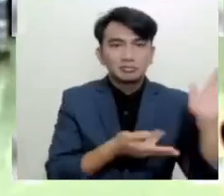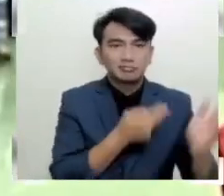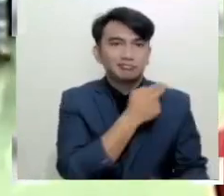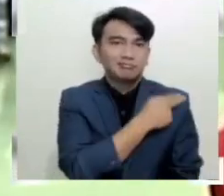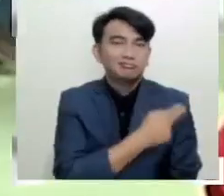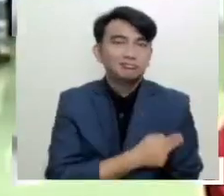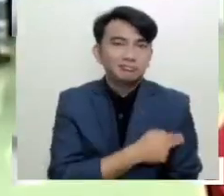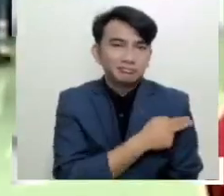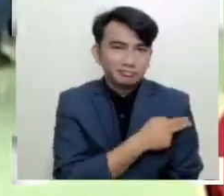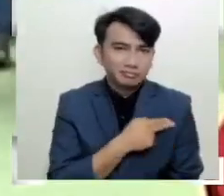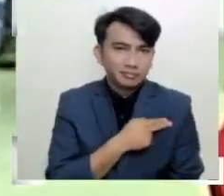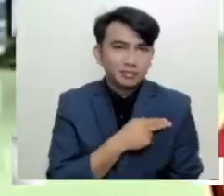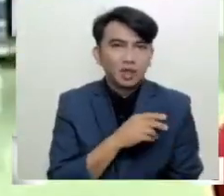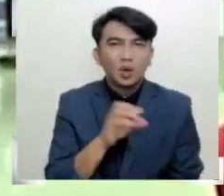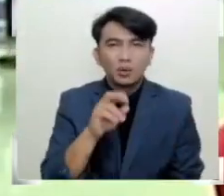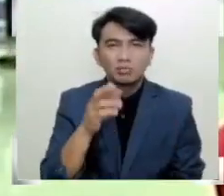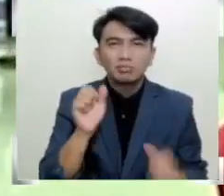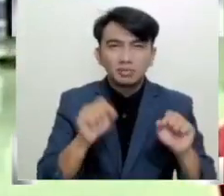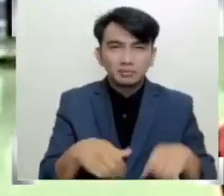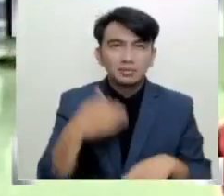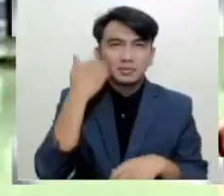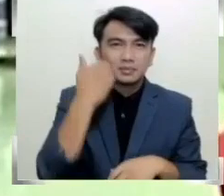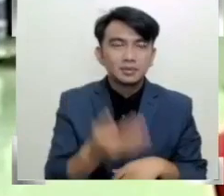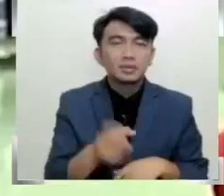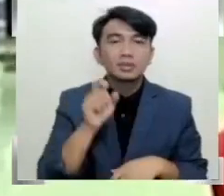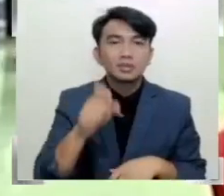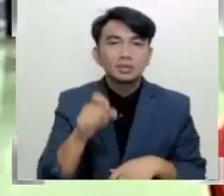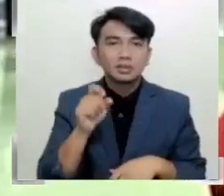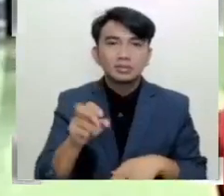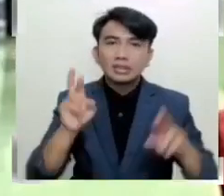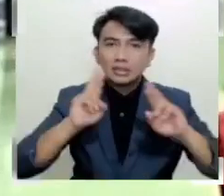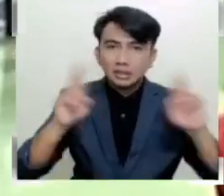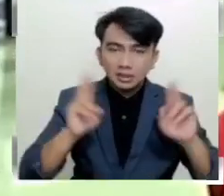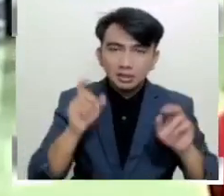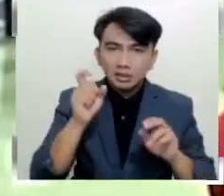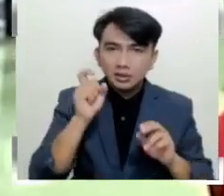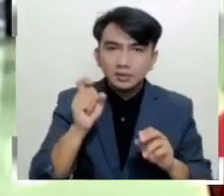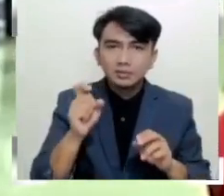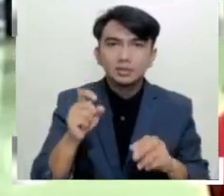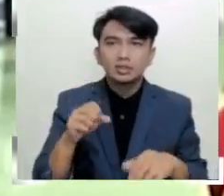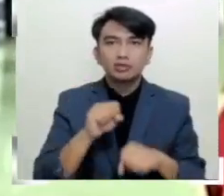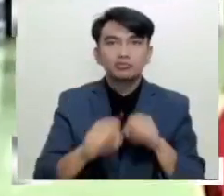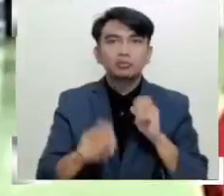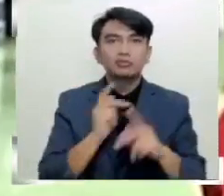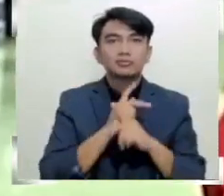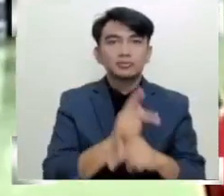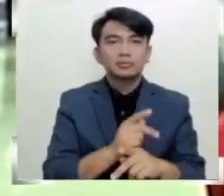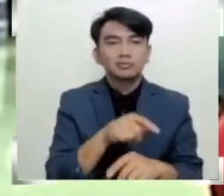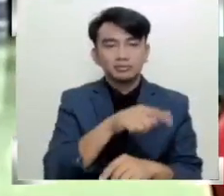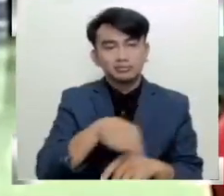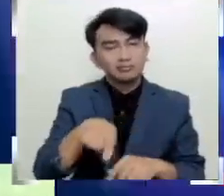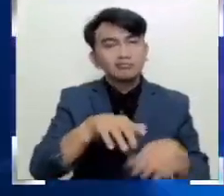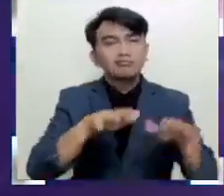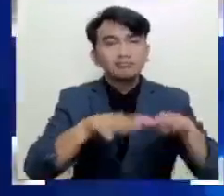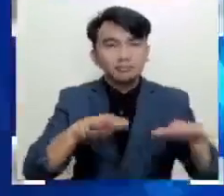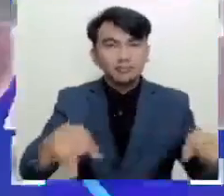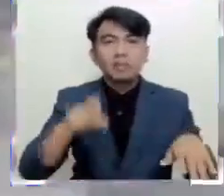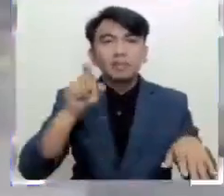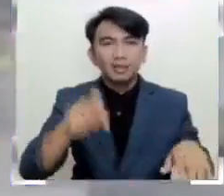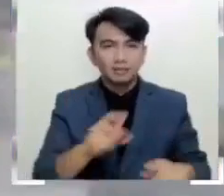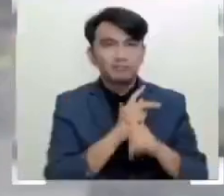talaga agapan natin para maiwasan natin ang mga ganitong pangyayari, lalong-lalo na mga bata ito, dapat protektahan natin